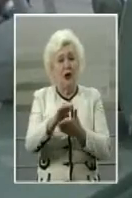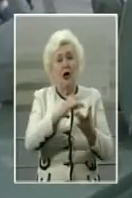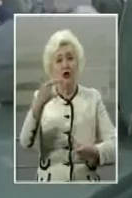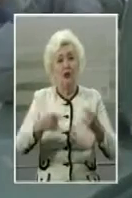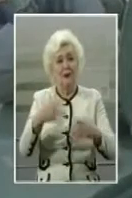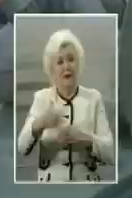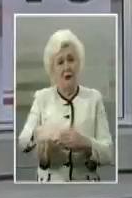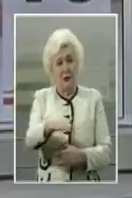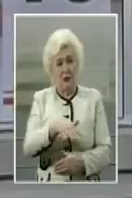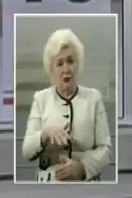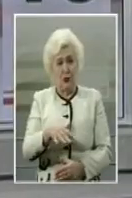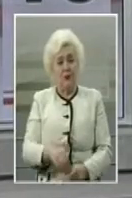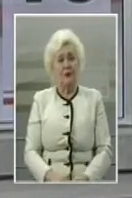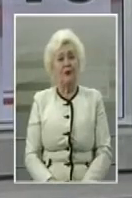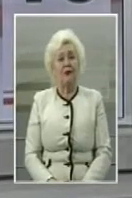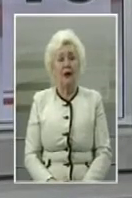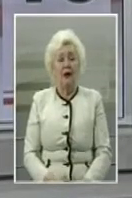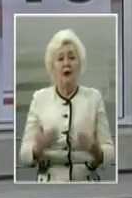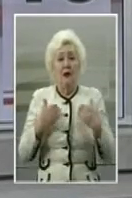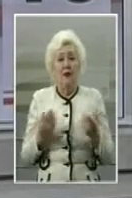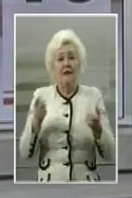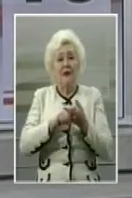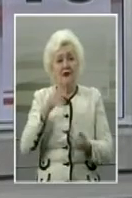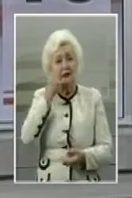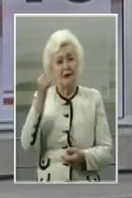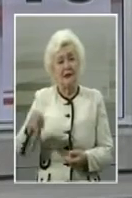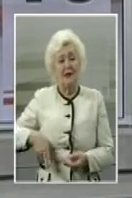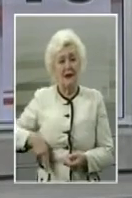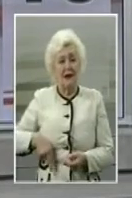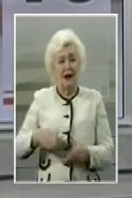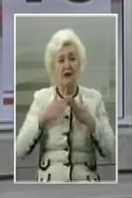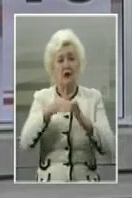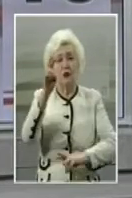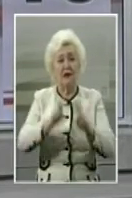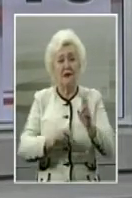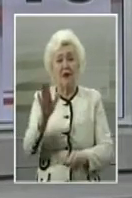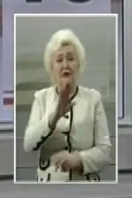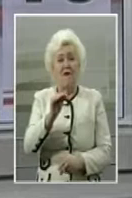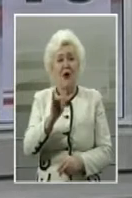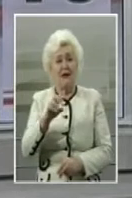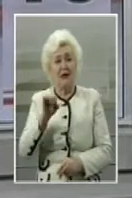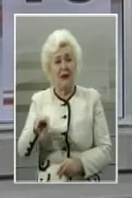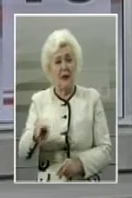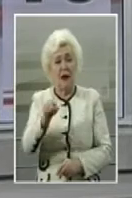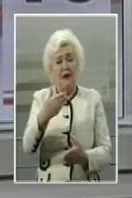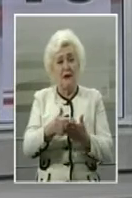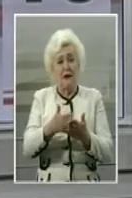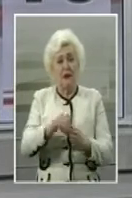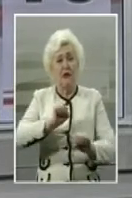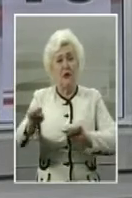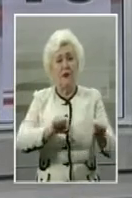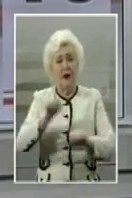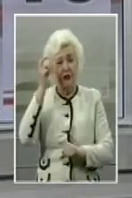Суспільне, Херсон. Ми зв'язалися телефоном з директором суднозаводу Василем Федіним. Він наразі у відрядженні у